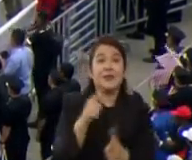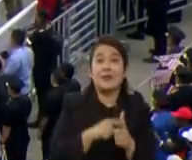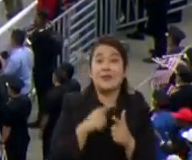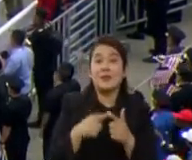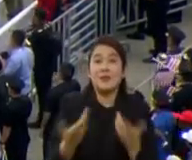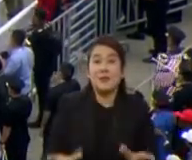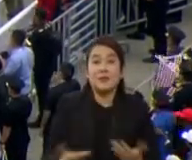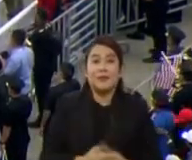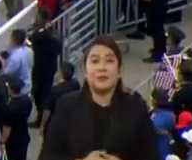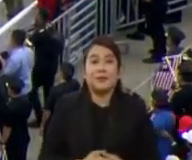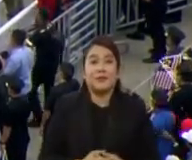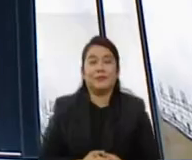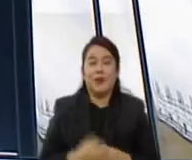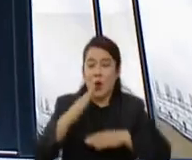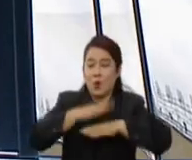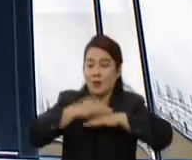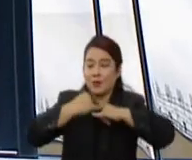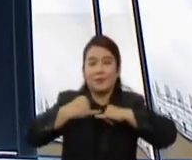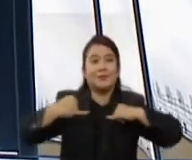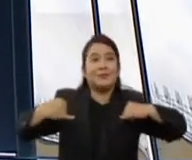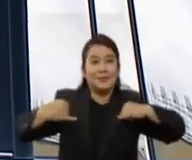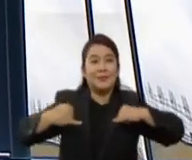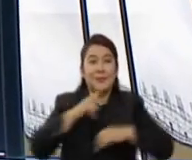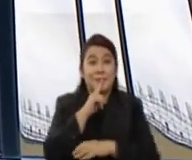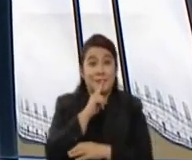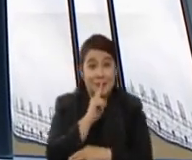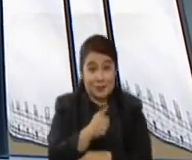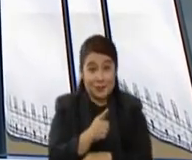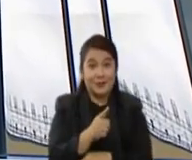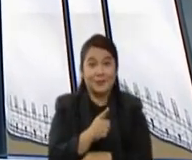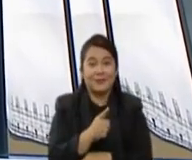ataupun secara dalam talian, pastinya